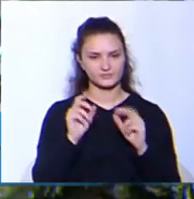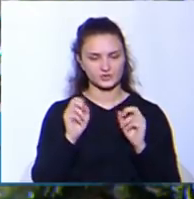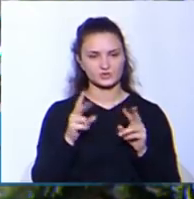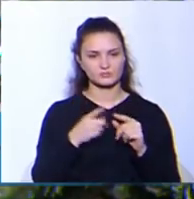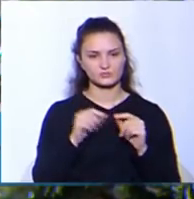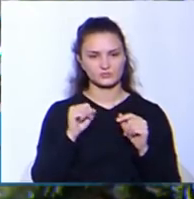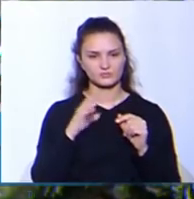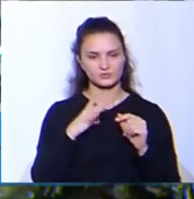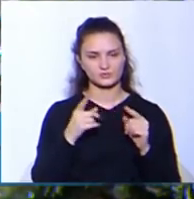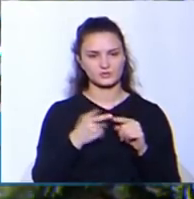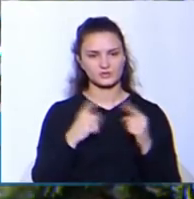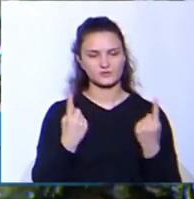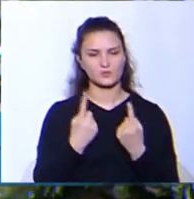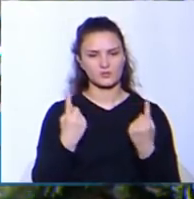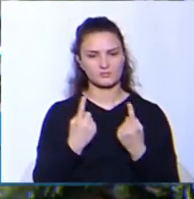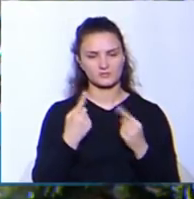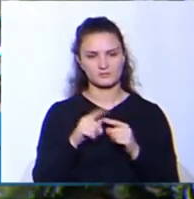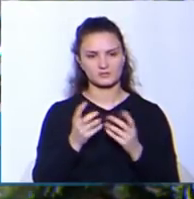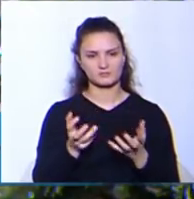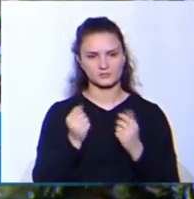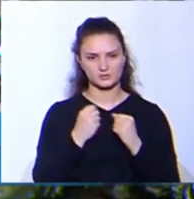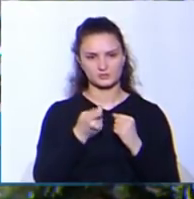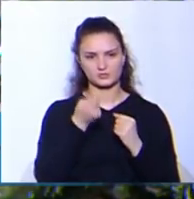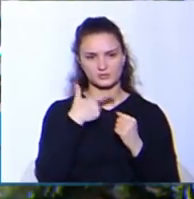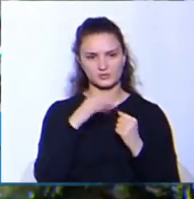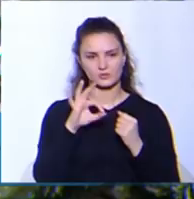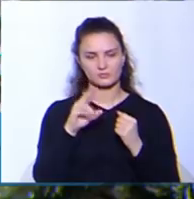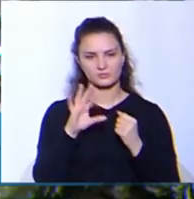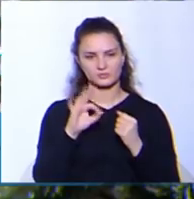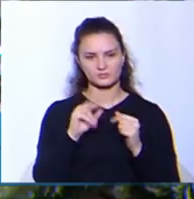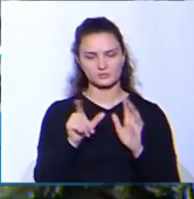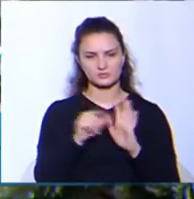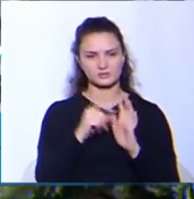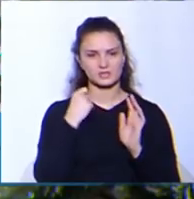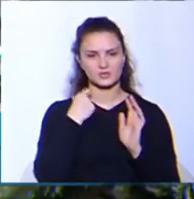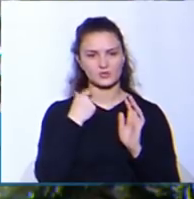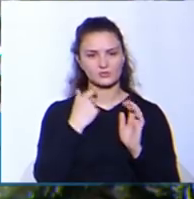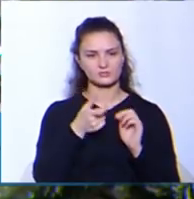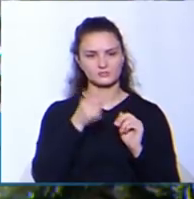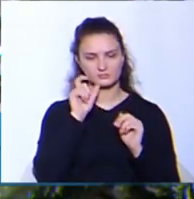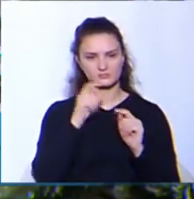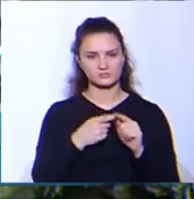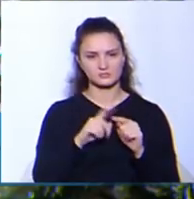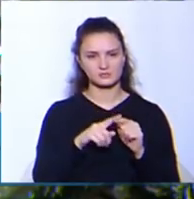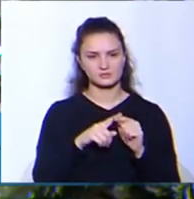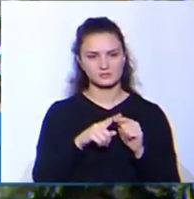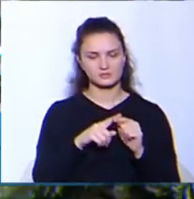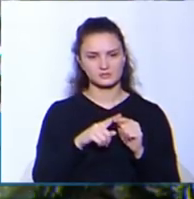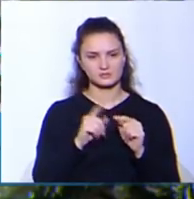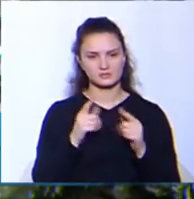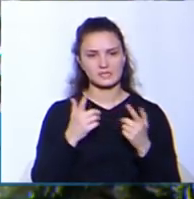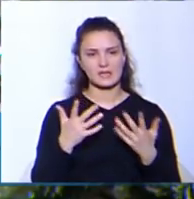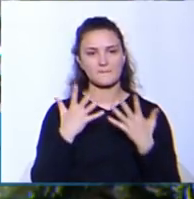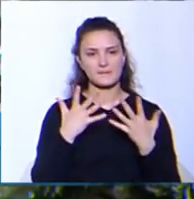იყოს ძალიან ბანალური სიტუაცია ანუ მიიღო ოპიოიდი ადამიანმა დააყოლა ალკოჰოლური სასმელი პოტენცირება ამას ნიშნავს რომ